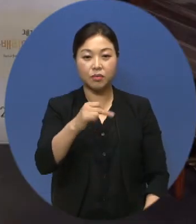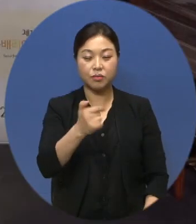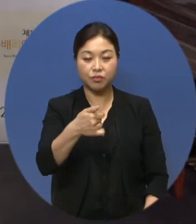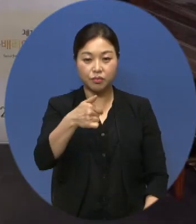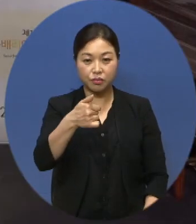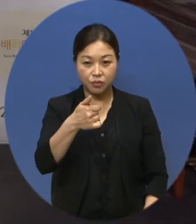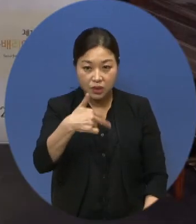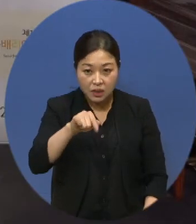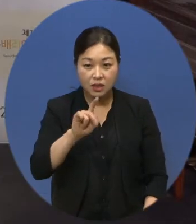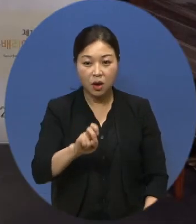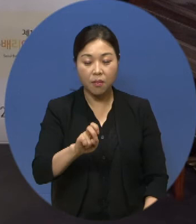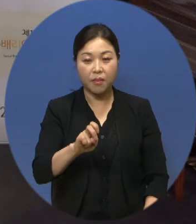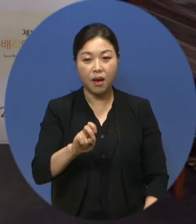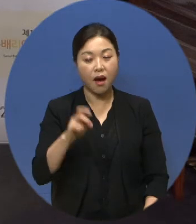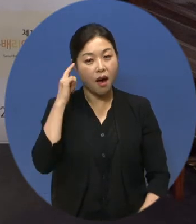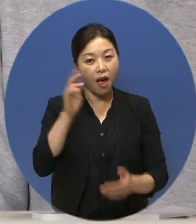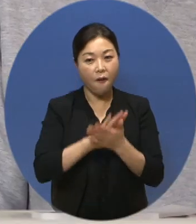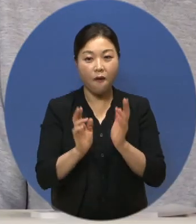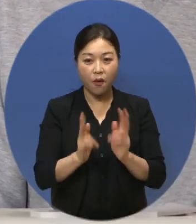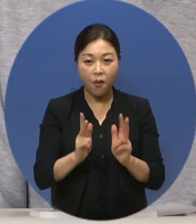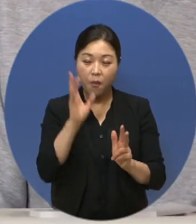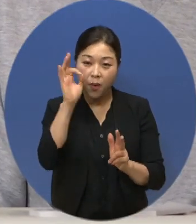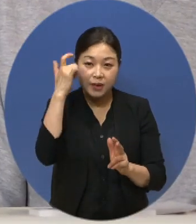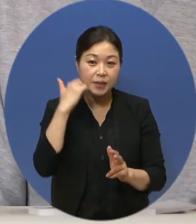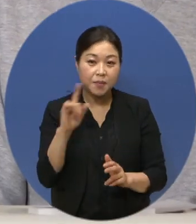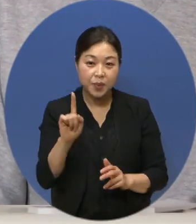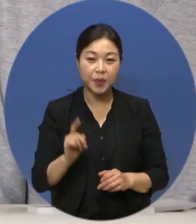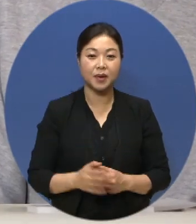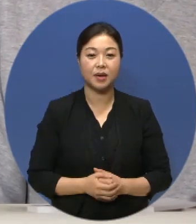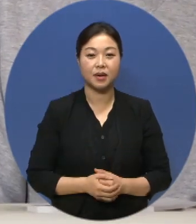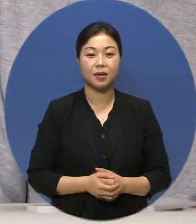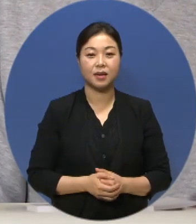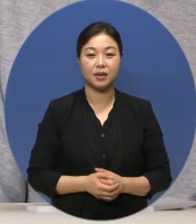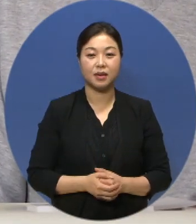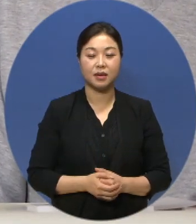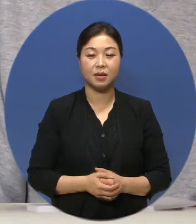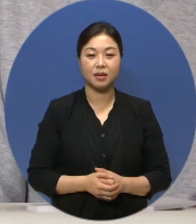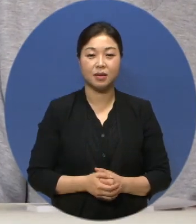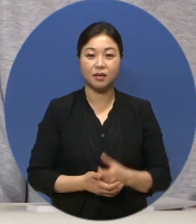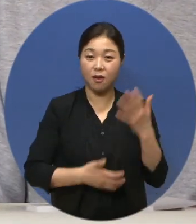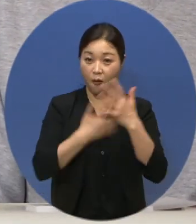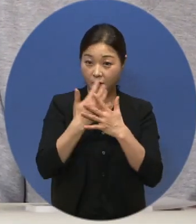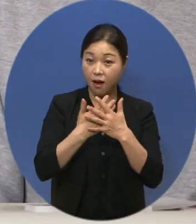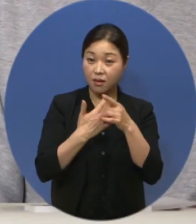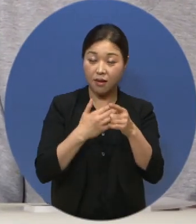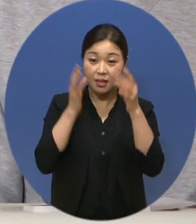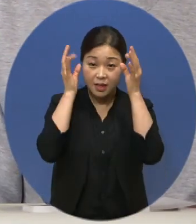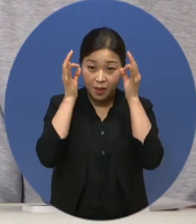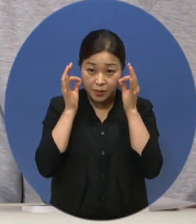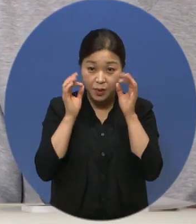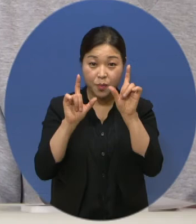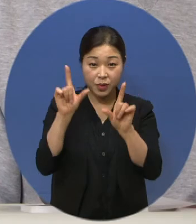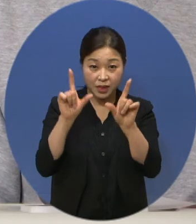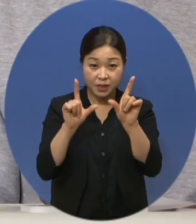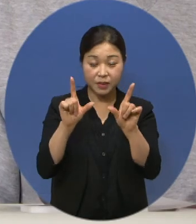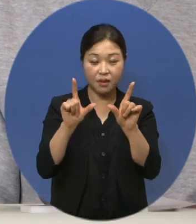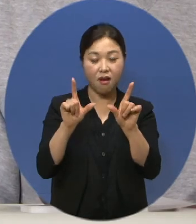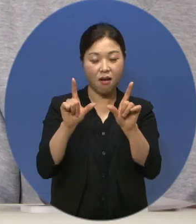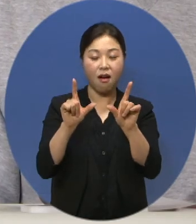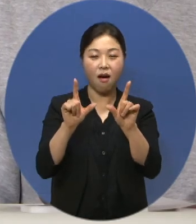보셨습니까? 네, 저는 이 영화가 되게 땀 흘리는 모습들을 굉장히